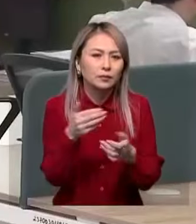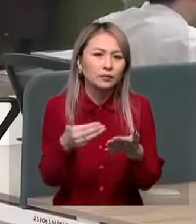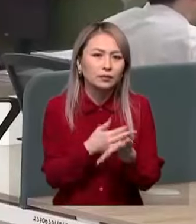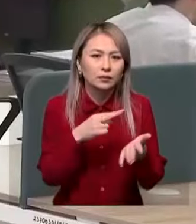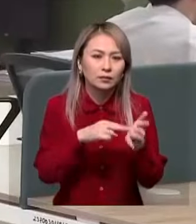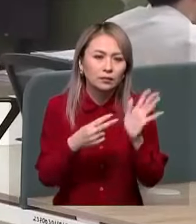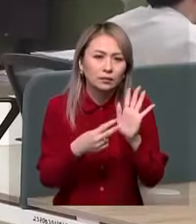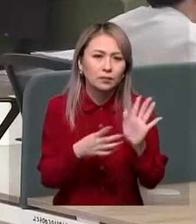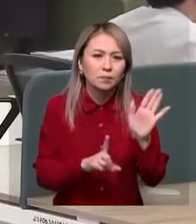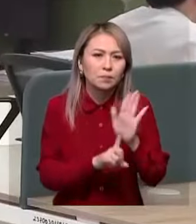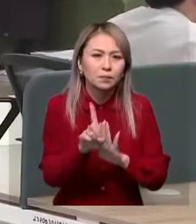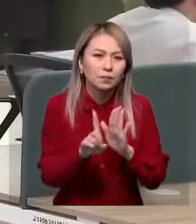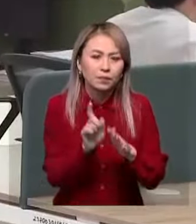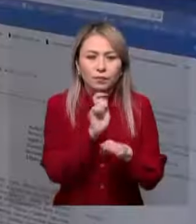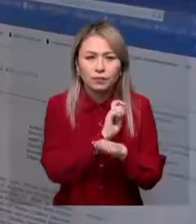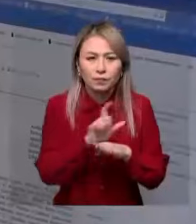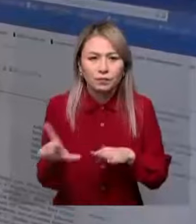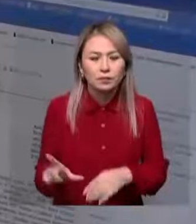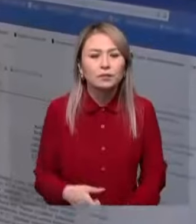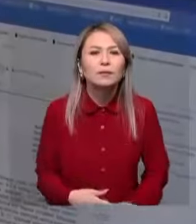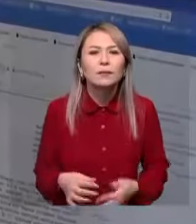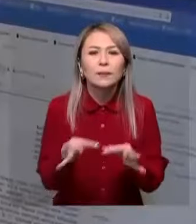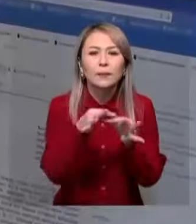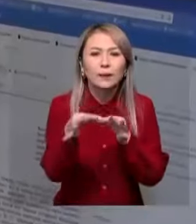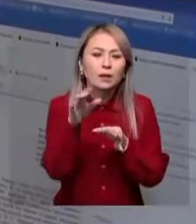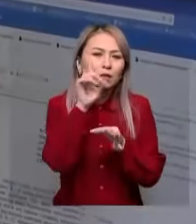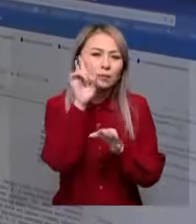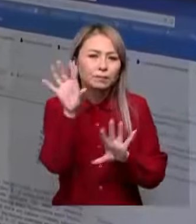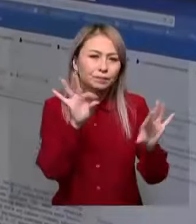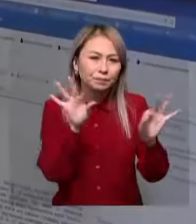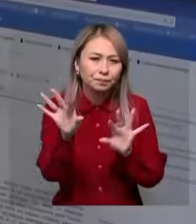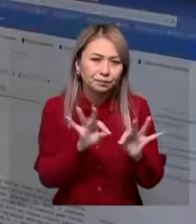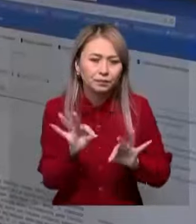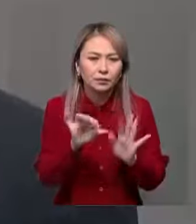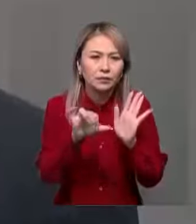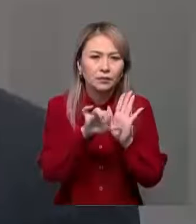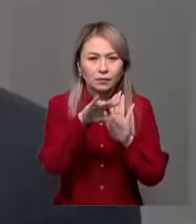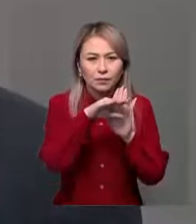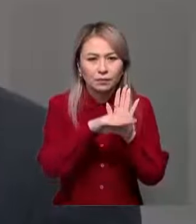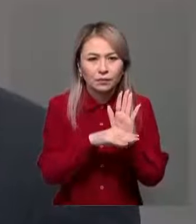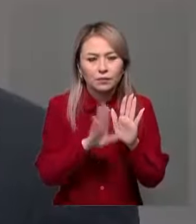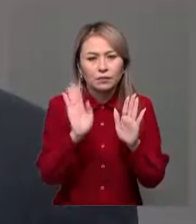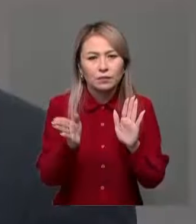қолға алып, соның бастамасы болғым келеді. Өңірде жастарды іріктеу 6 бағыт бойынша жүзеге асады. Ол